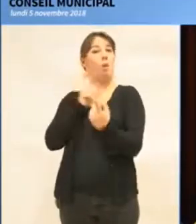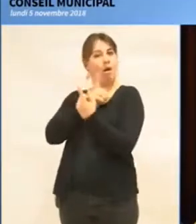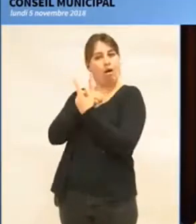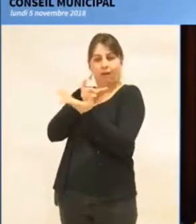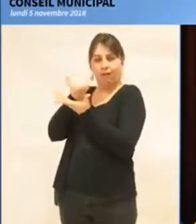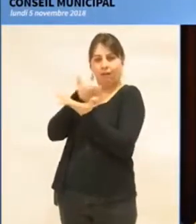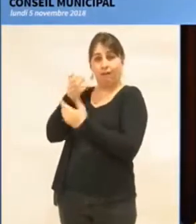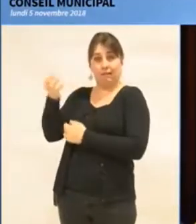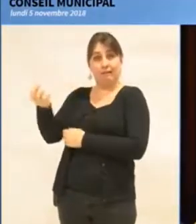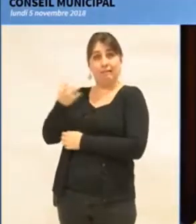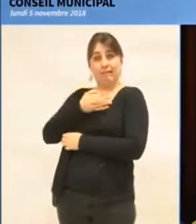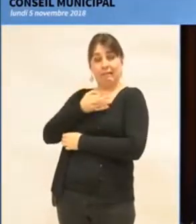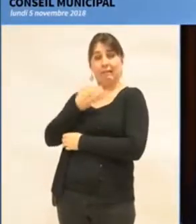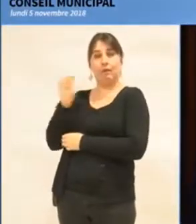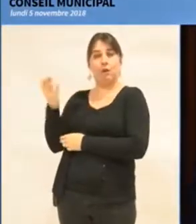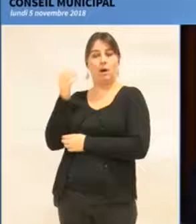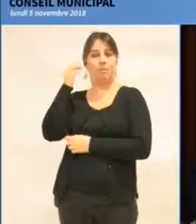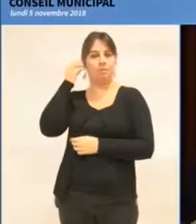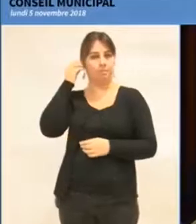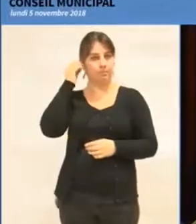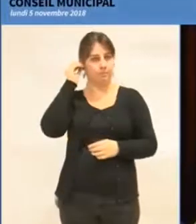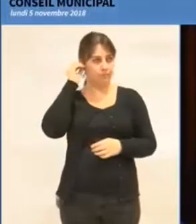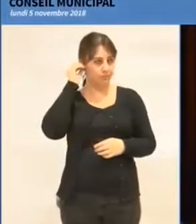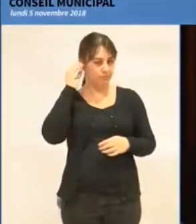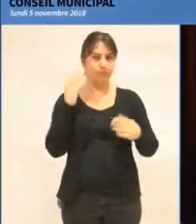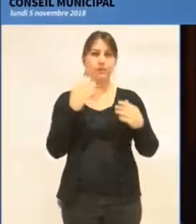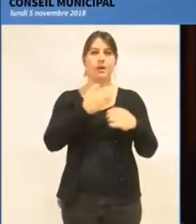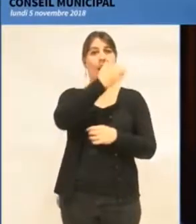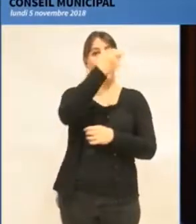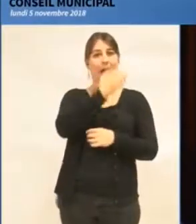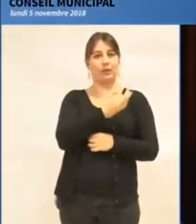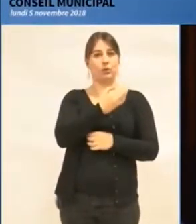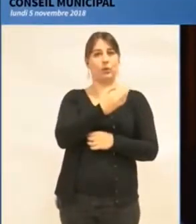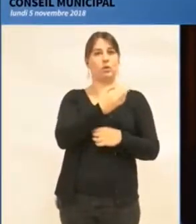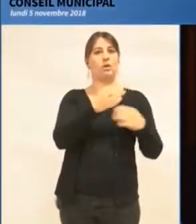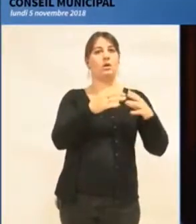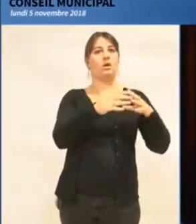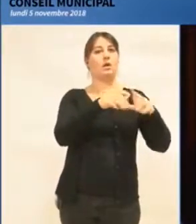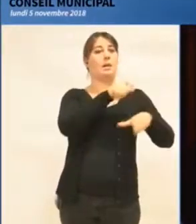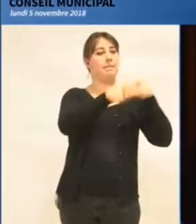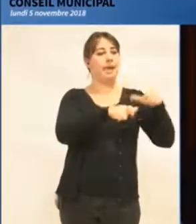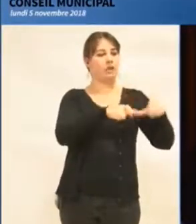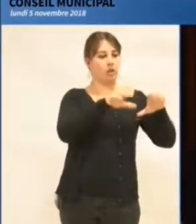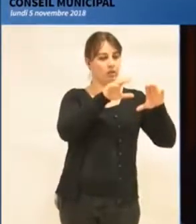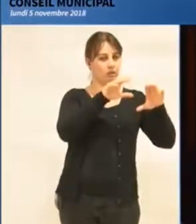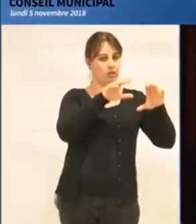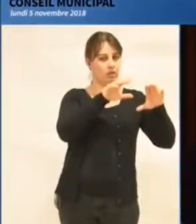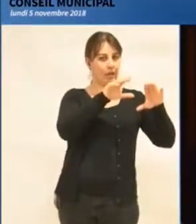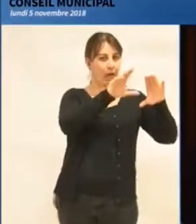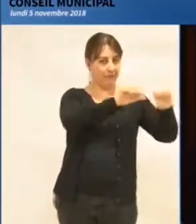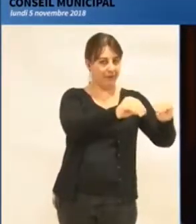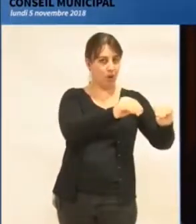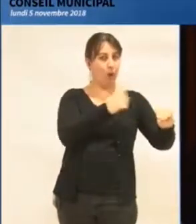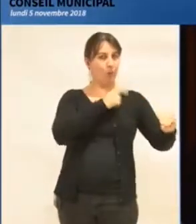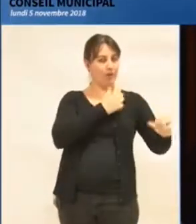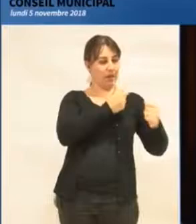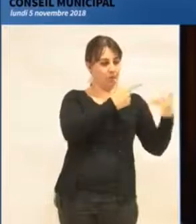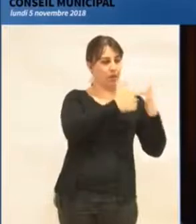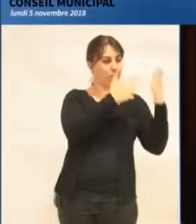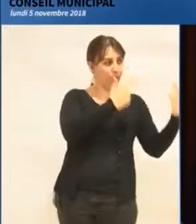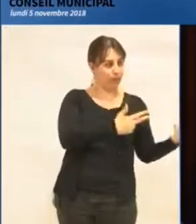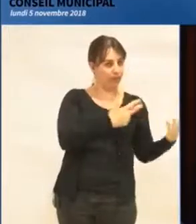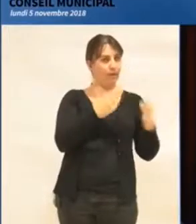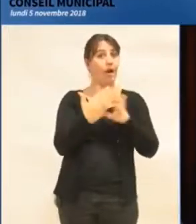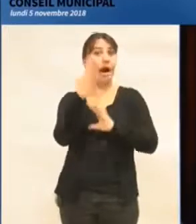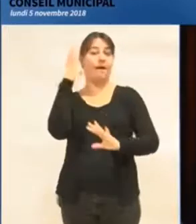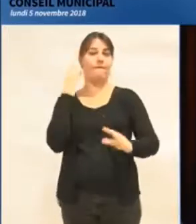disait qu'il avait fait le rapport du ratio du nombre de policiers, nombre d'habitants, en 2008 par rapport au